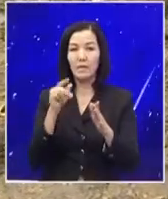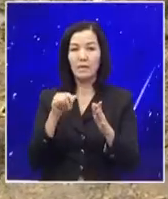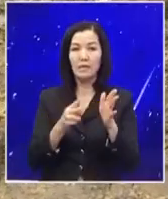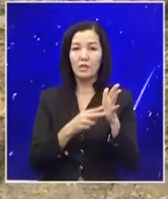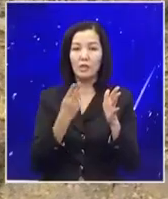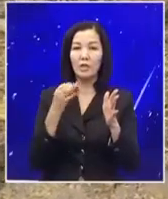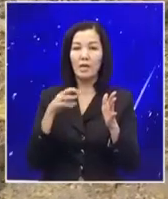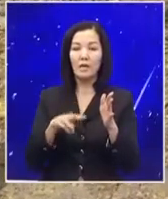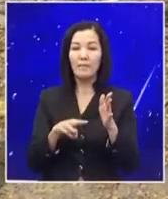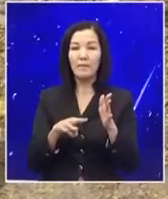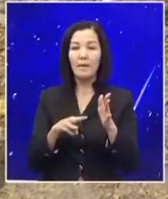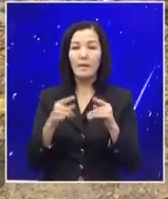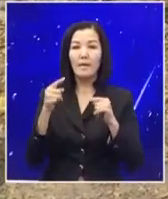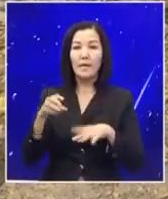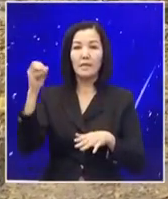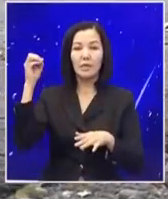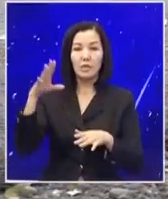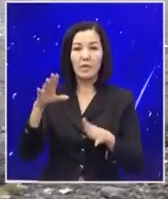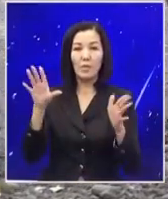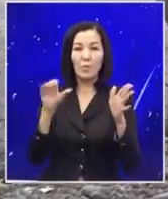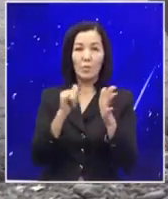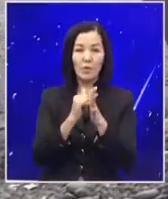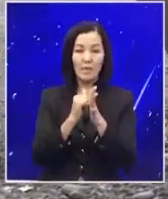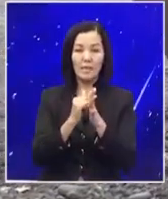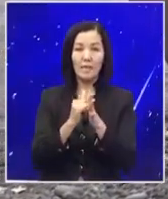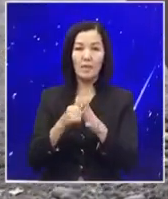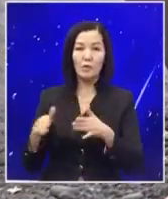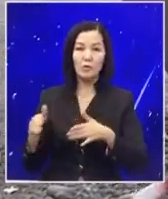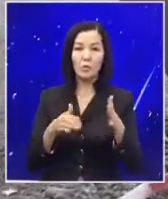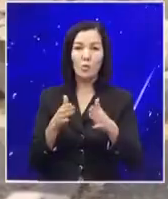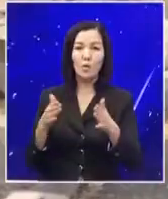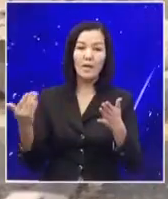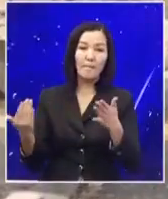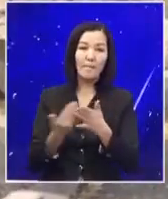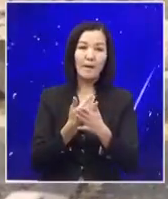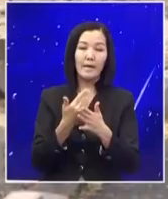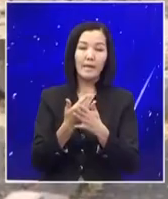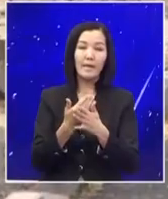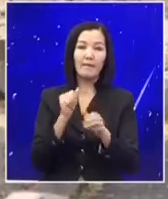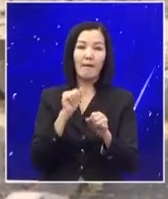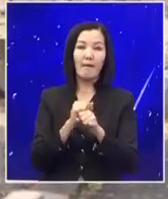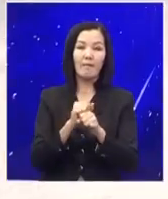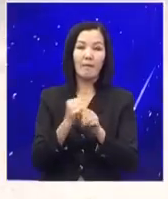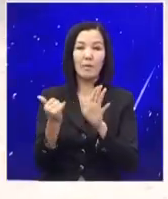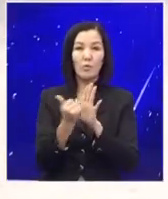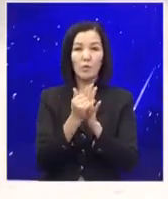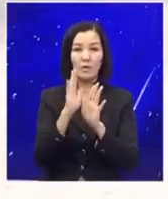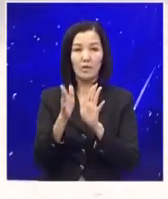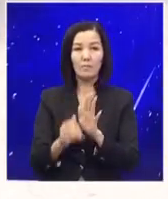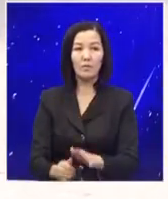шақырым болатын аумақта жарықтандыру мәселесі шешілмек. Жол жиектері жаңартылып, талапқа сай аялдамалар орнатылмақ.